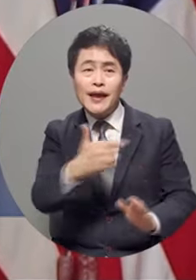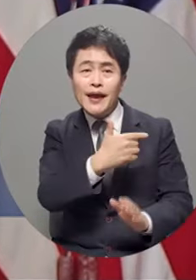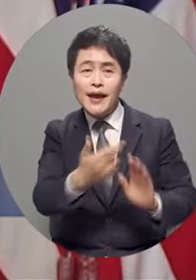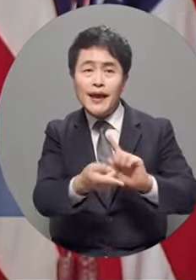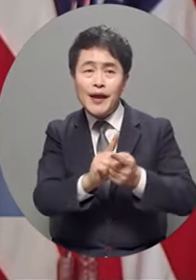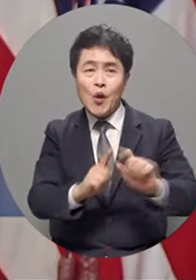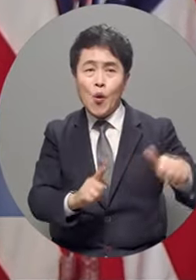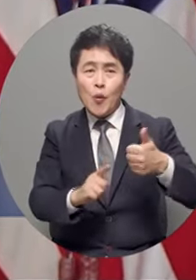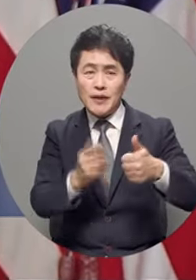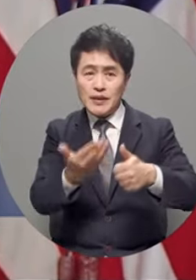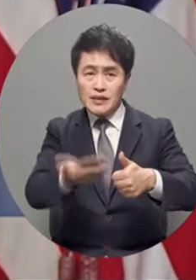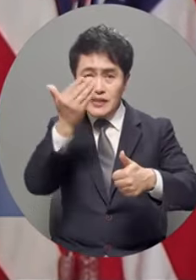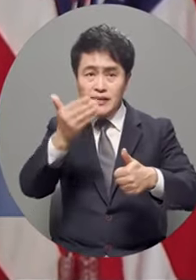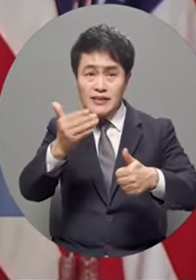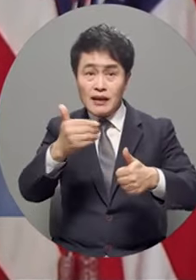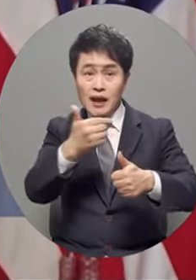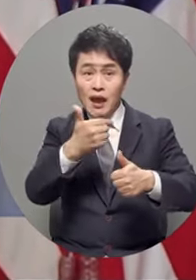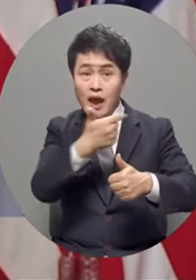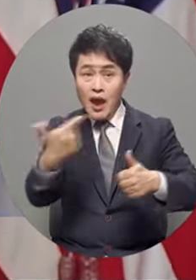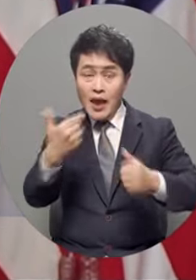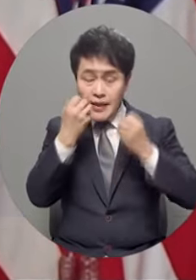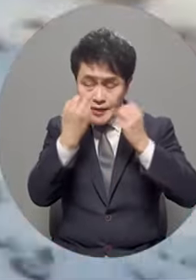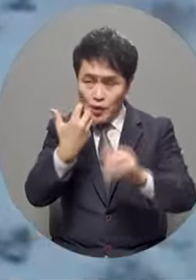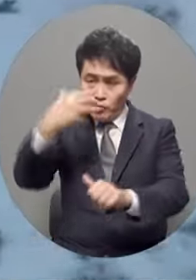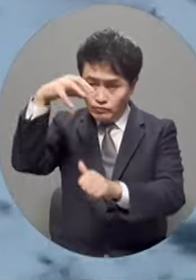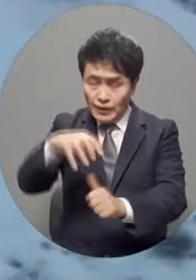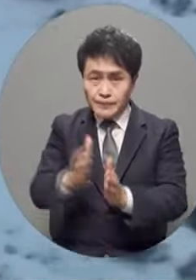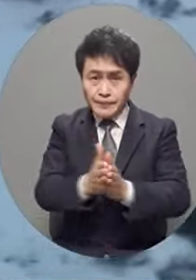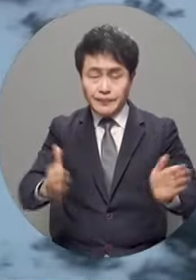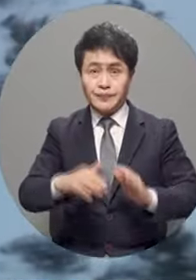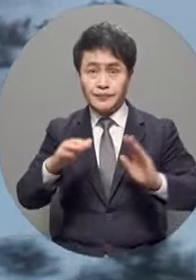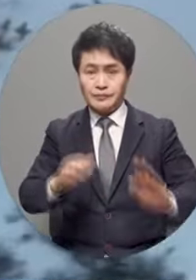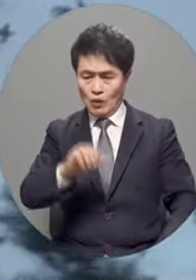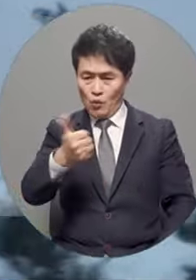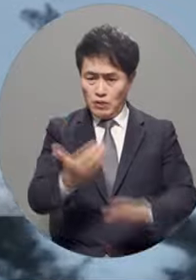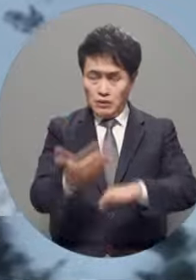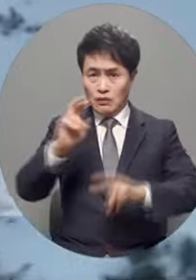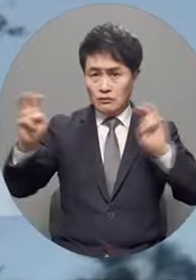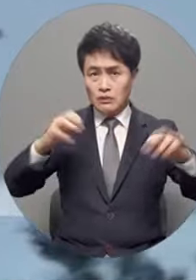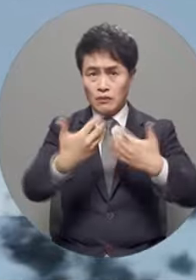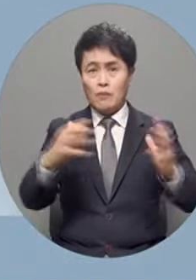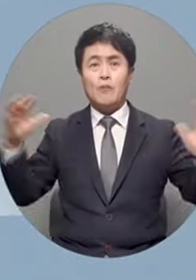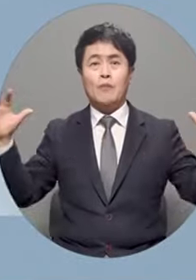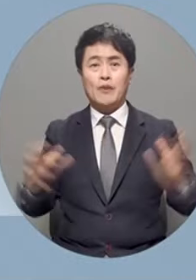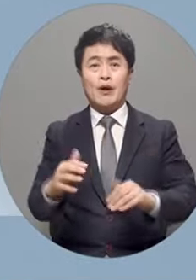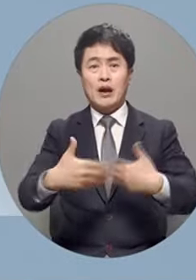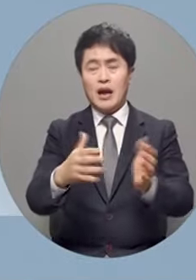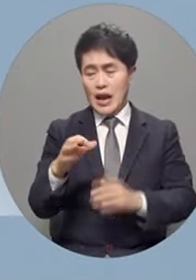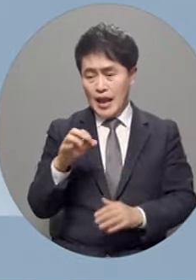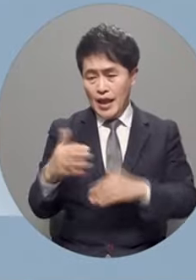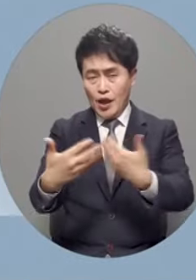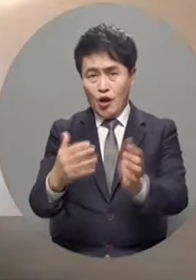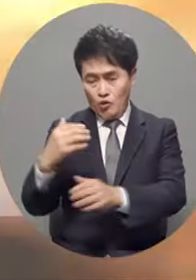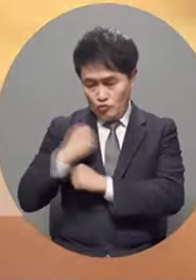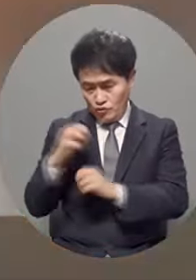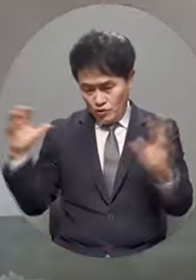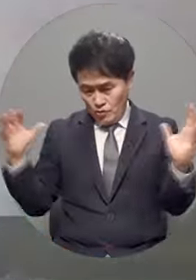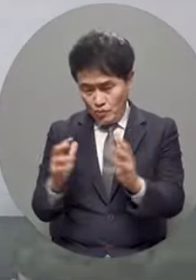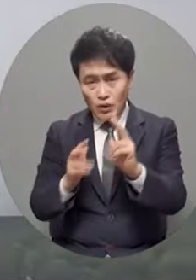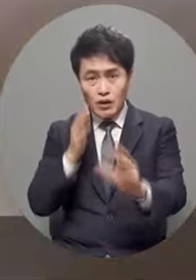to Alexei Navalny's death. 500개 이상의 기업 등이 포함된 에너지 산업과 군산 복합체를